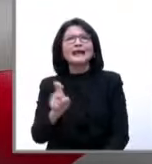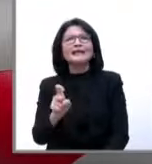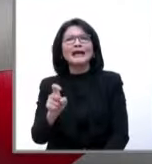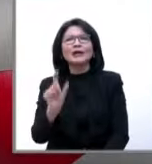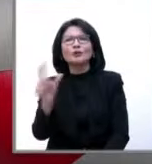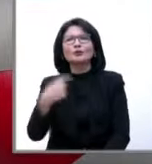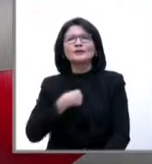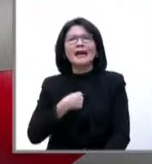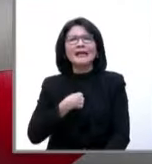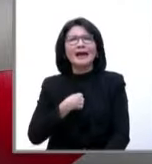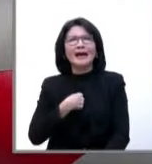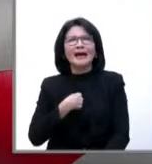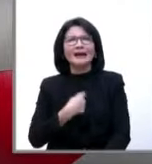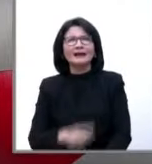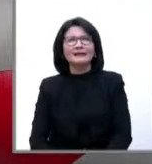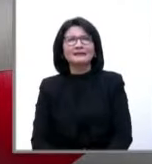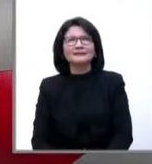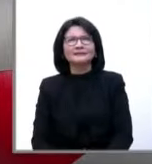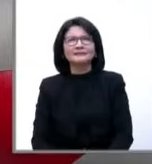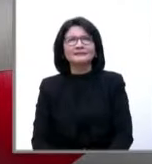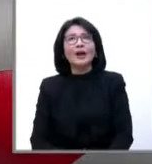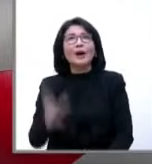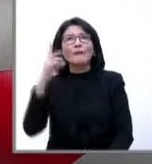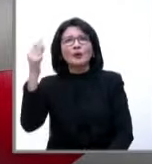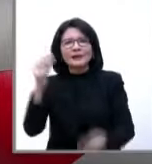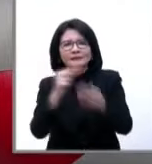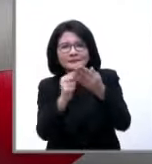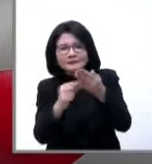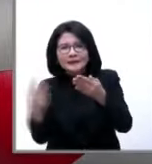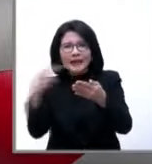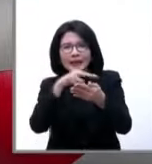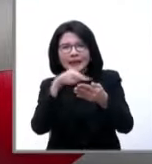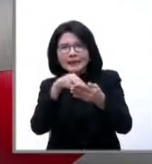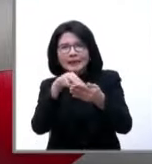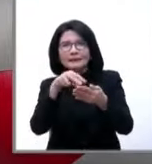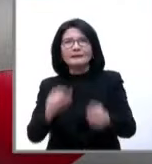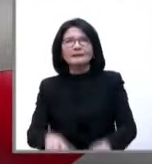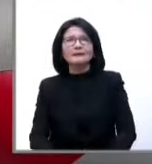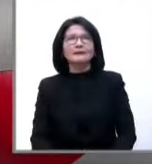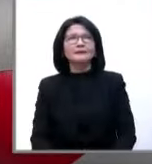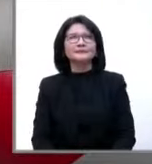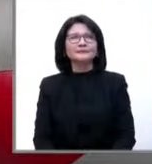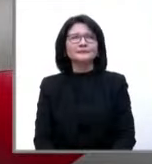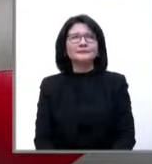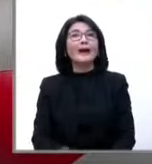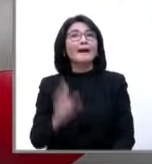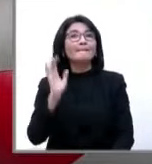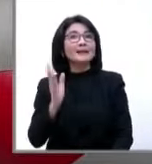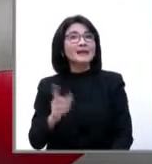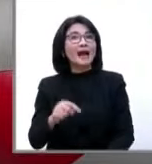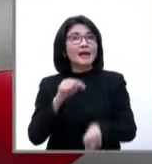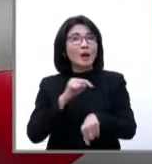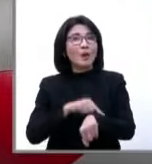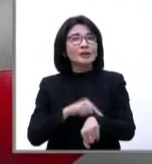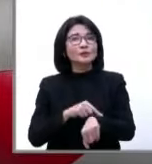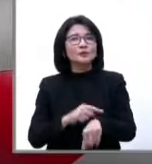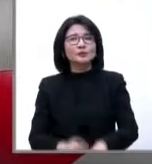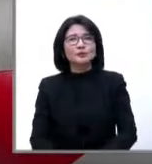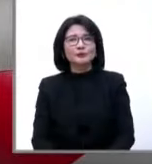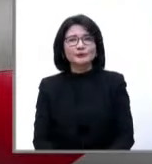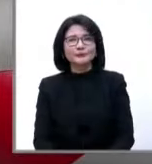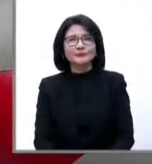mungkin Itu kan mungkin dapat contekan itu dari Pak Tom Lembong mungkin ya terima kasih Masih Ada Waktu Pak Gibran